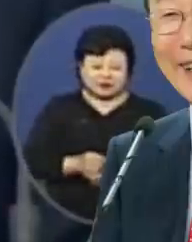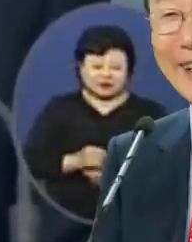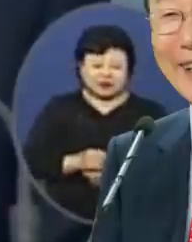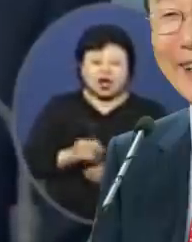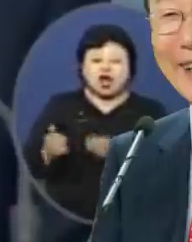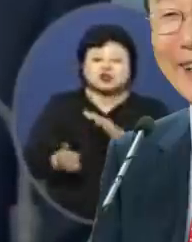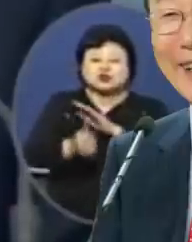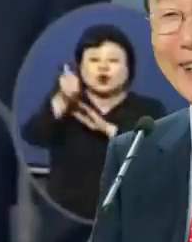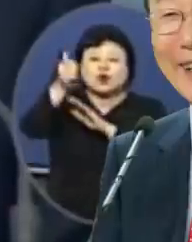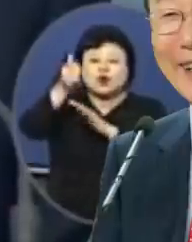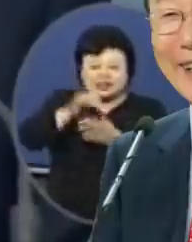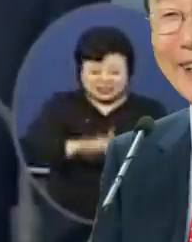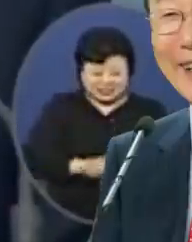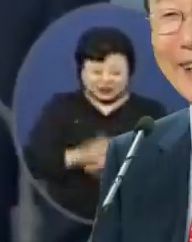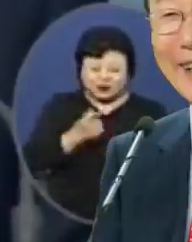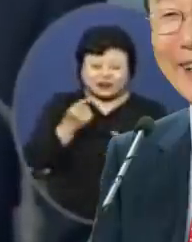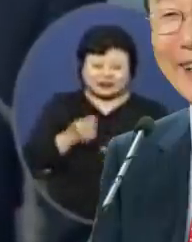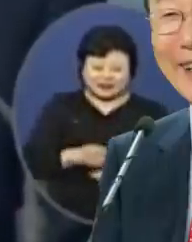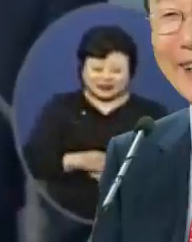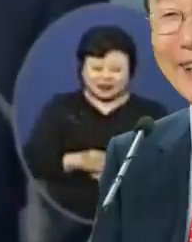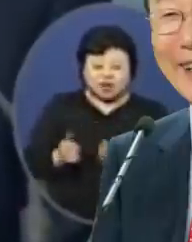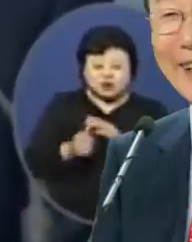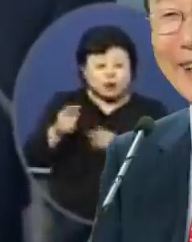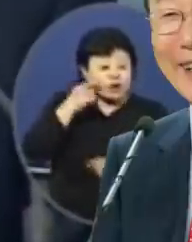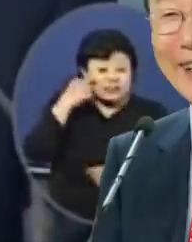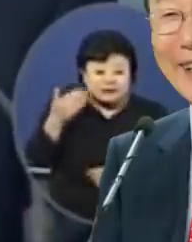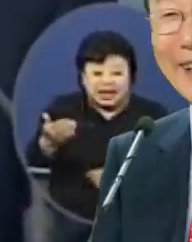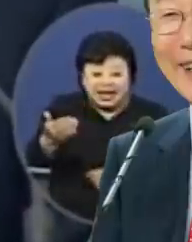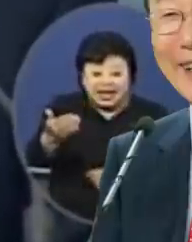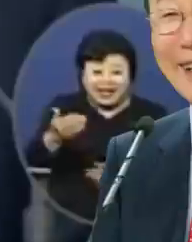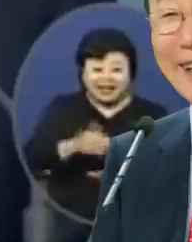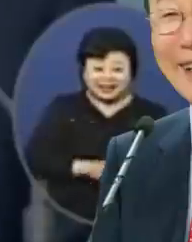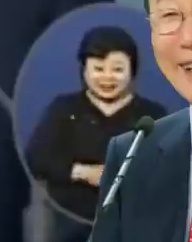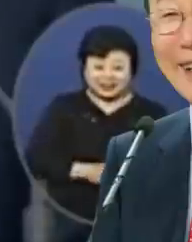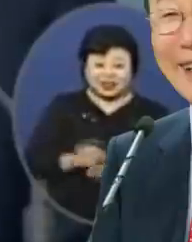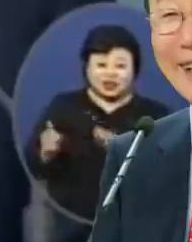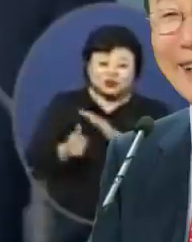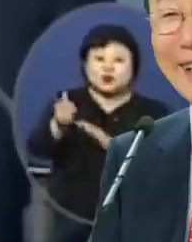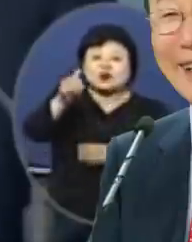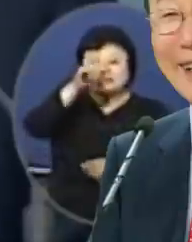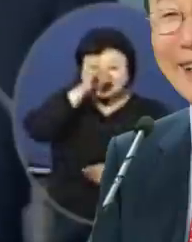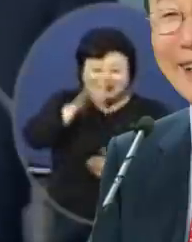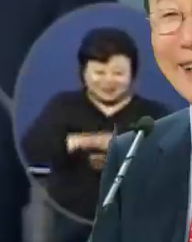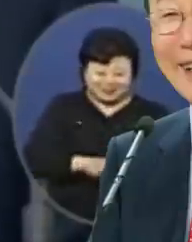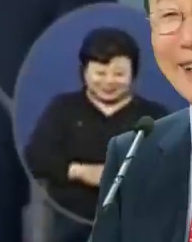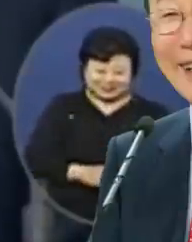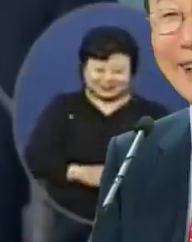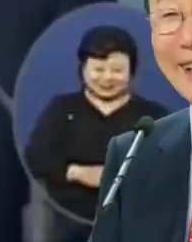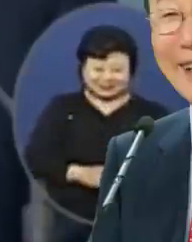귀찮게들랑 소원으로 바꾸십시오. 무슨 소원이 있습니까? 소원이 있지요.